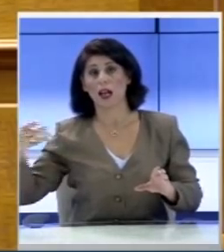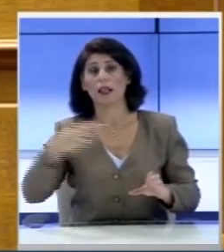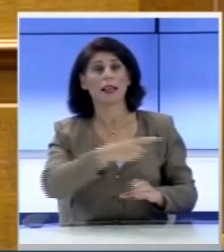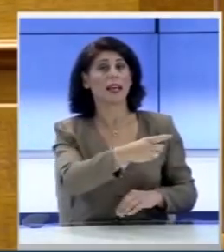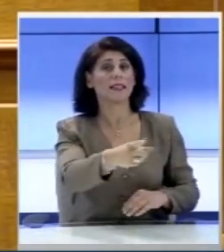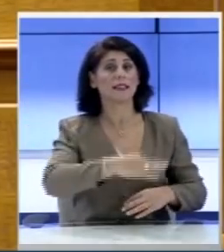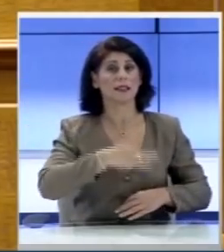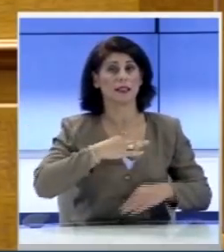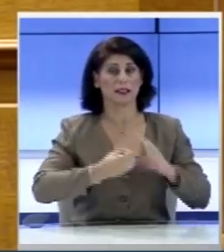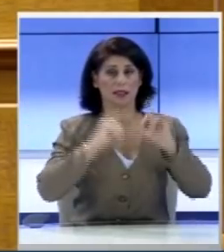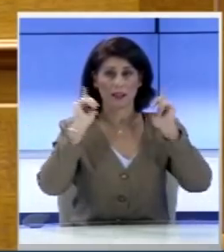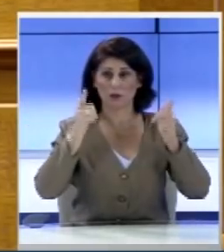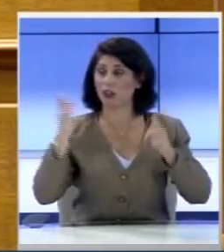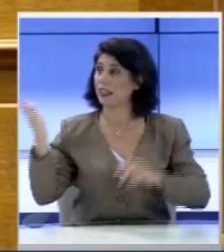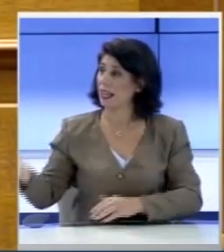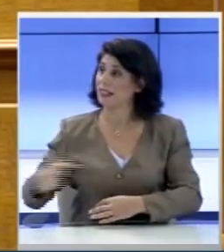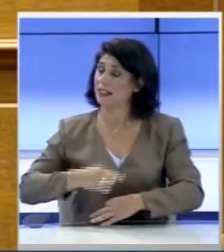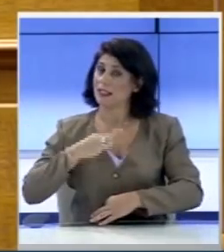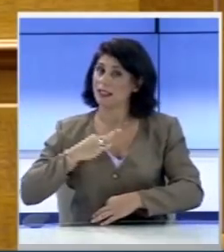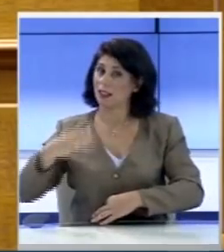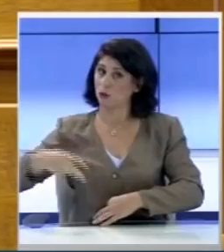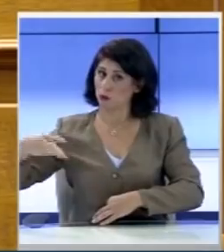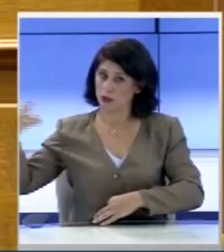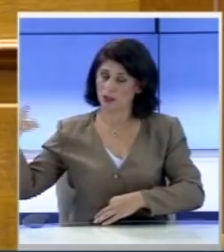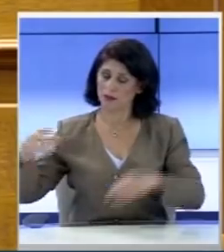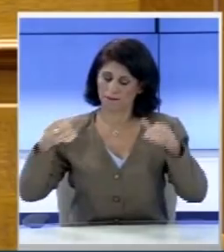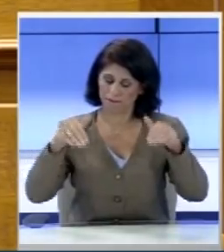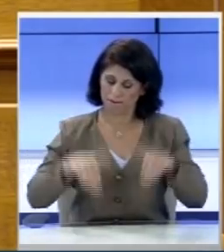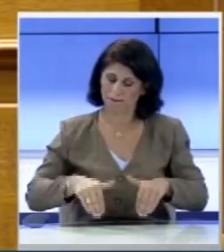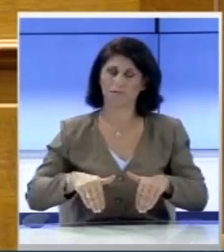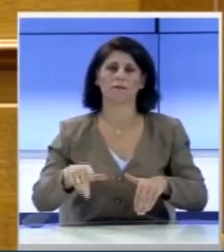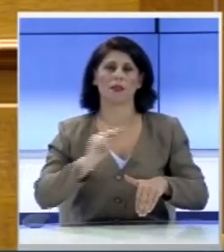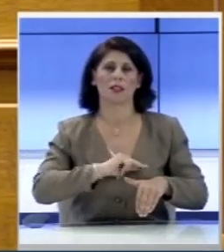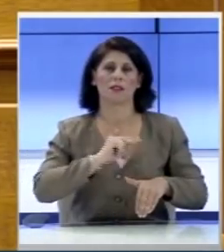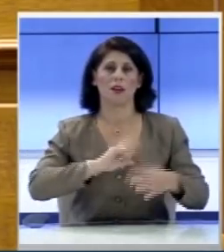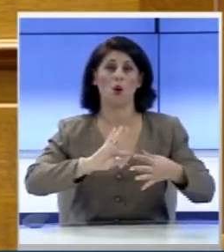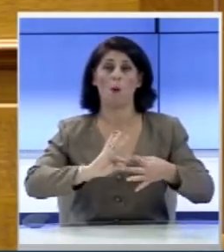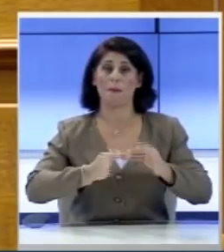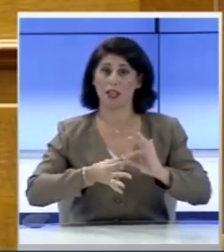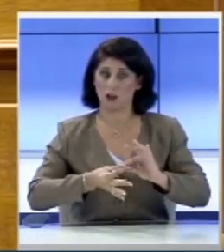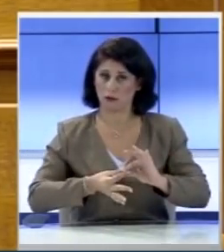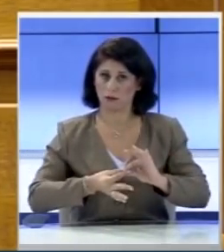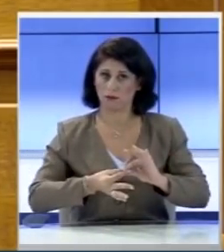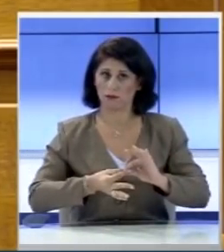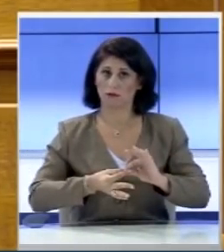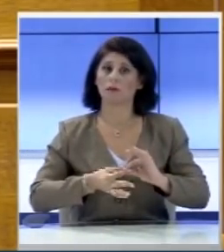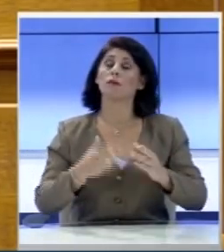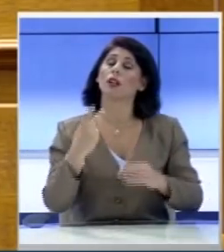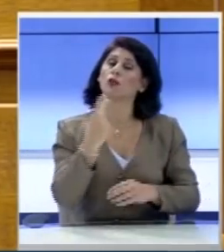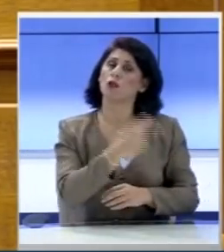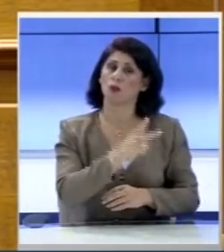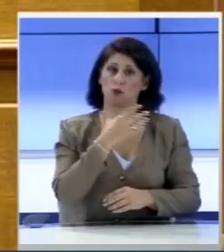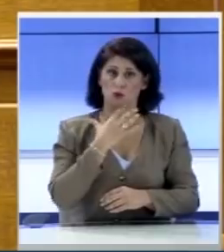Νέας Δημοκρατίας, και εσείς, κύριοι του ΣΥΡΙΖΑ, υπηρετείτε συμφέροντα ομίλων, οι οποίοι για τους δικούς